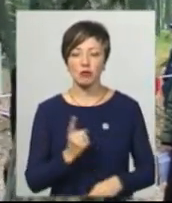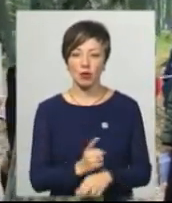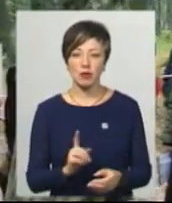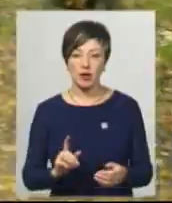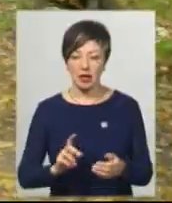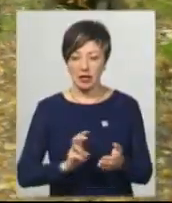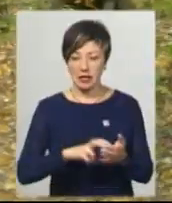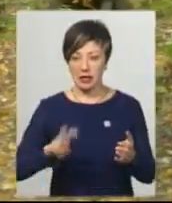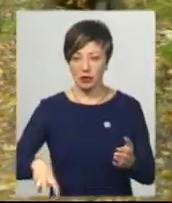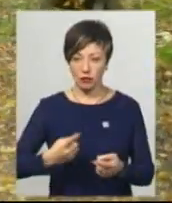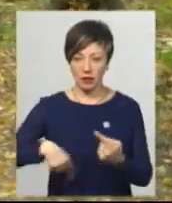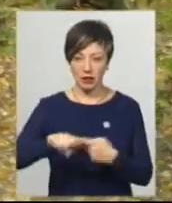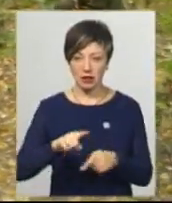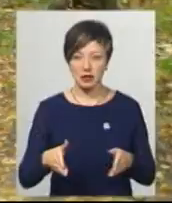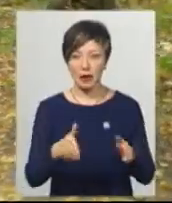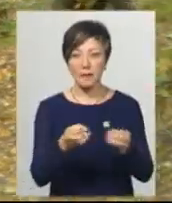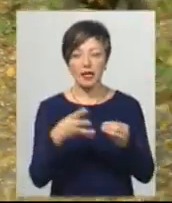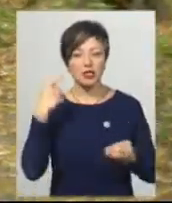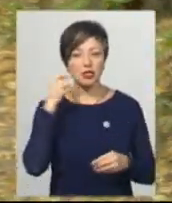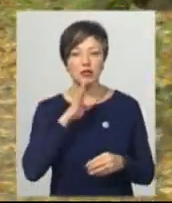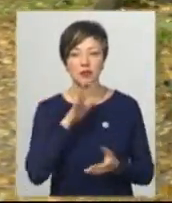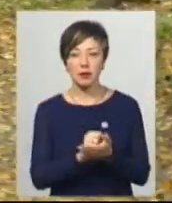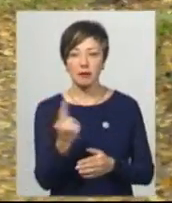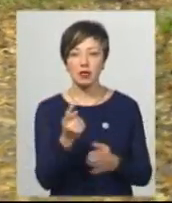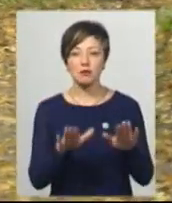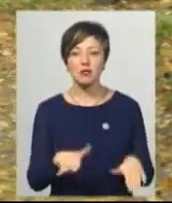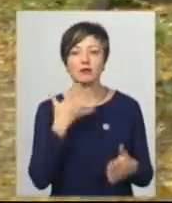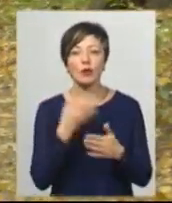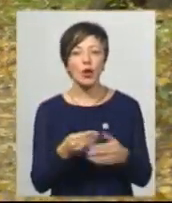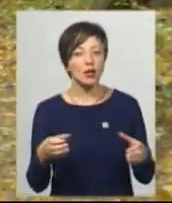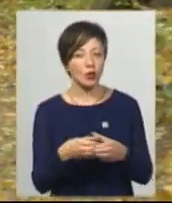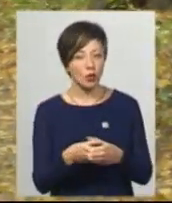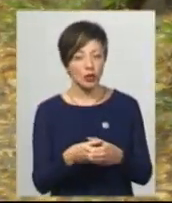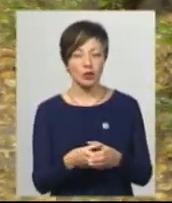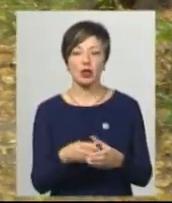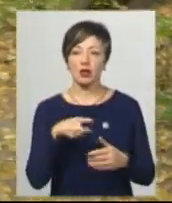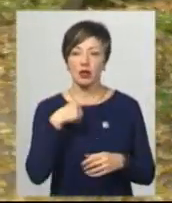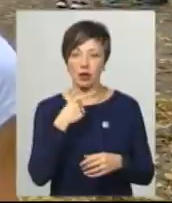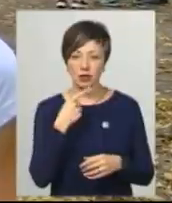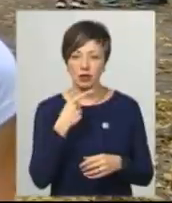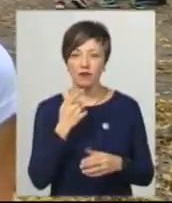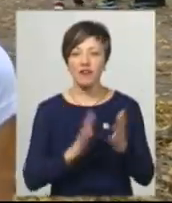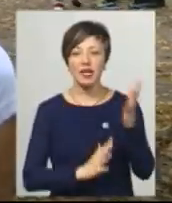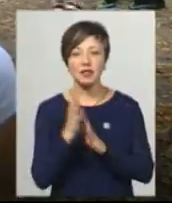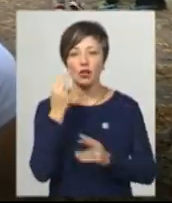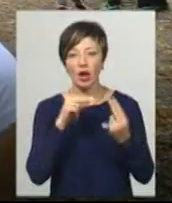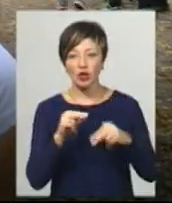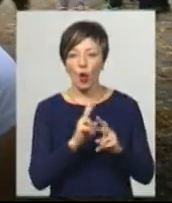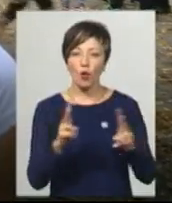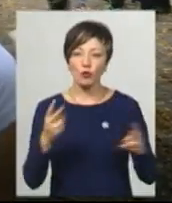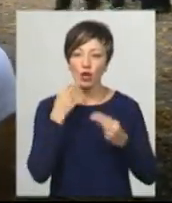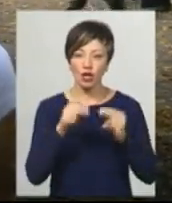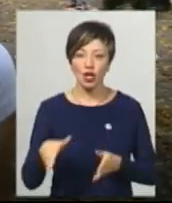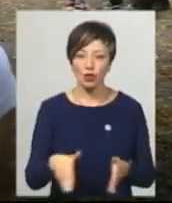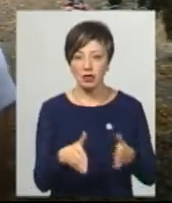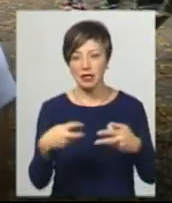зрізувати дистанцію. 15-річна Вікторія Данькова здобула перше місце у своїй категорії. І що вона каже, в лісі їй бігати краще. Комусь краще на доріжці, бо